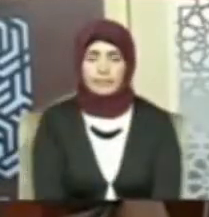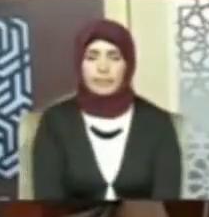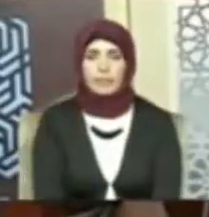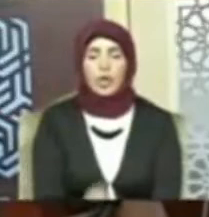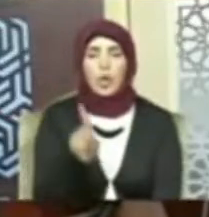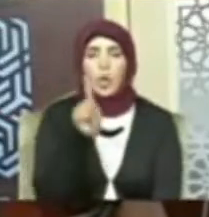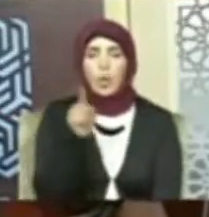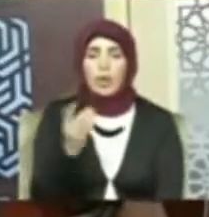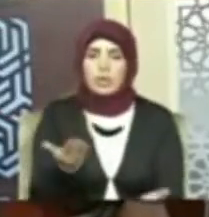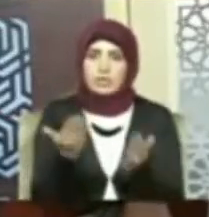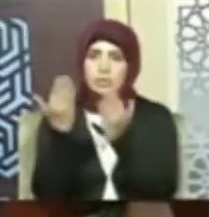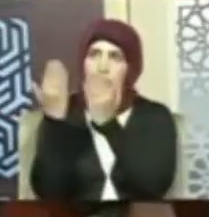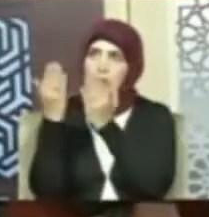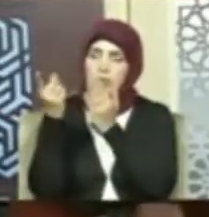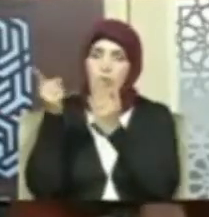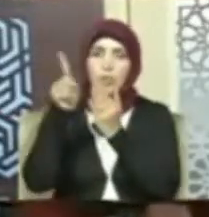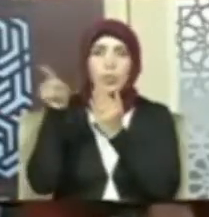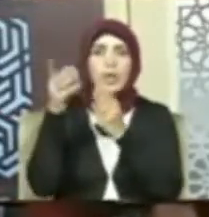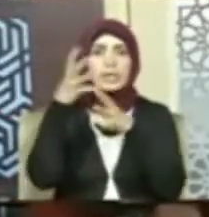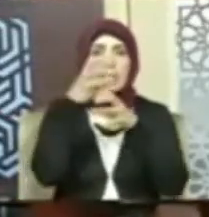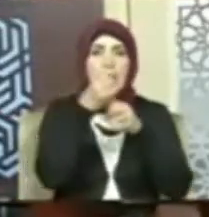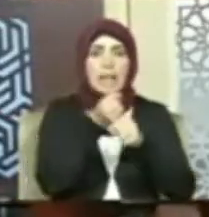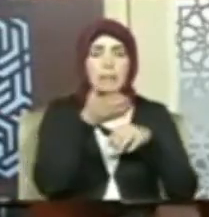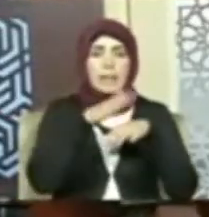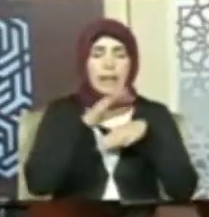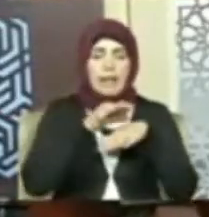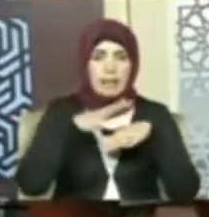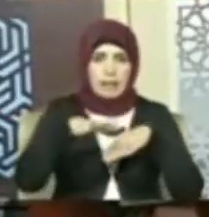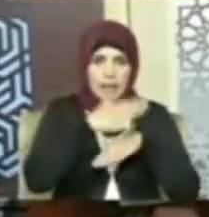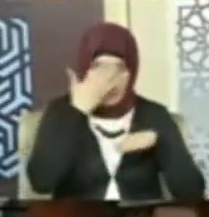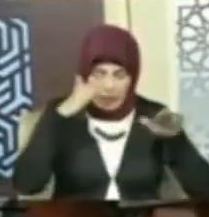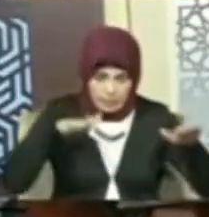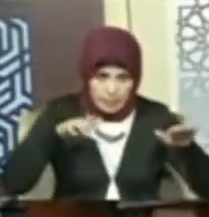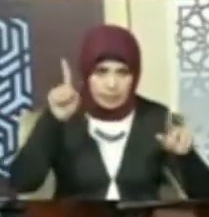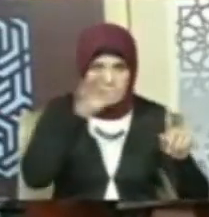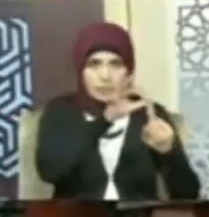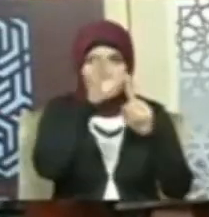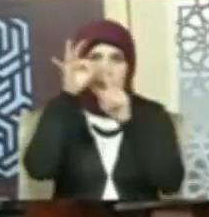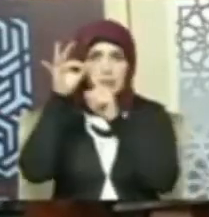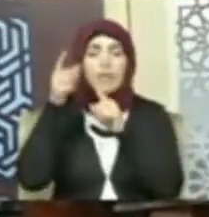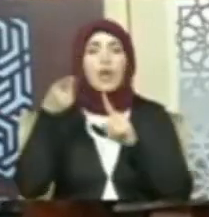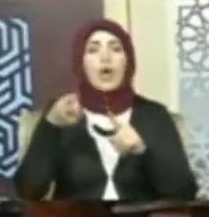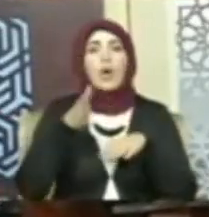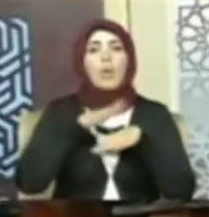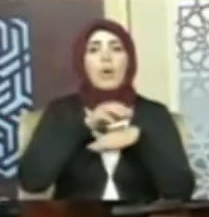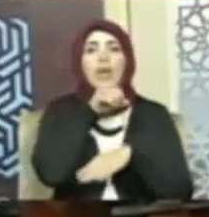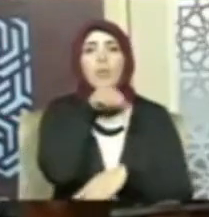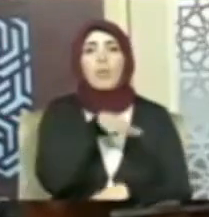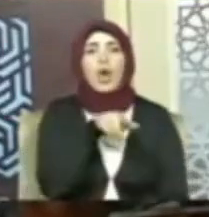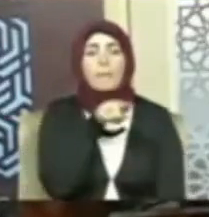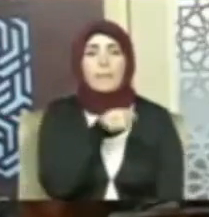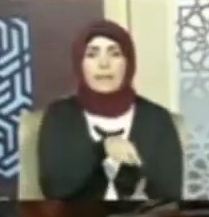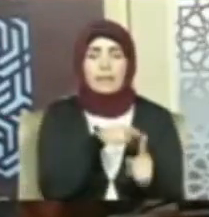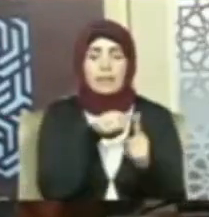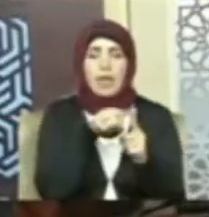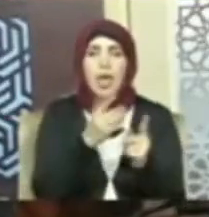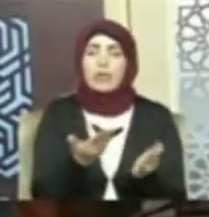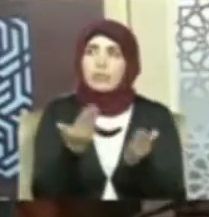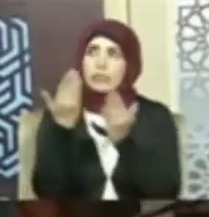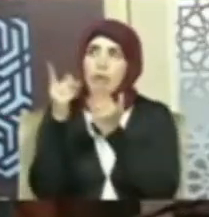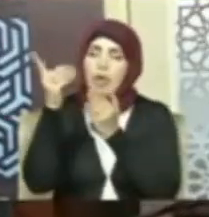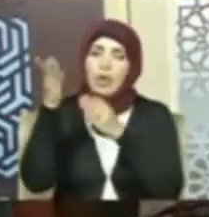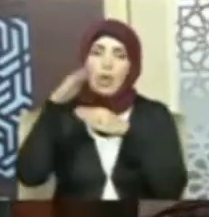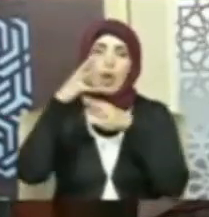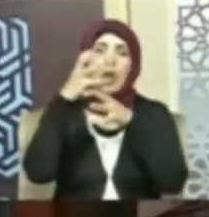وصلاة وسلاما على عباده الذين اصطفى، وعلى سيدنا محمد صلى